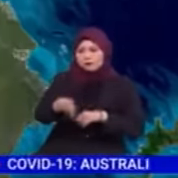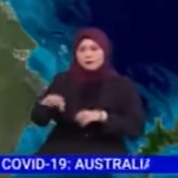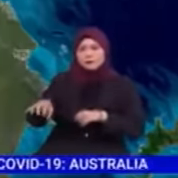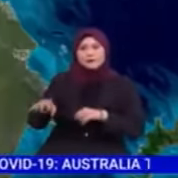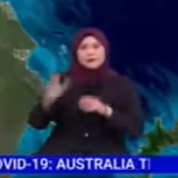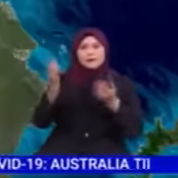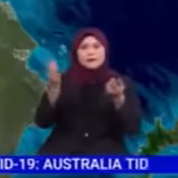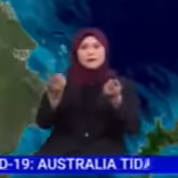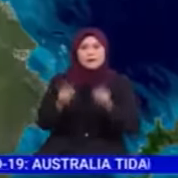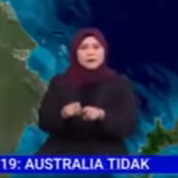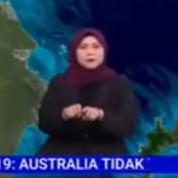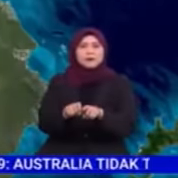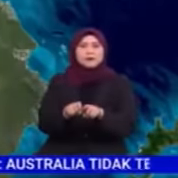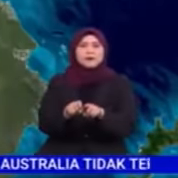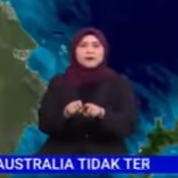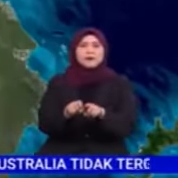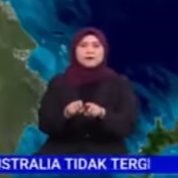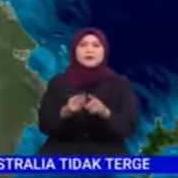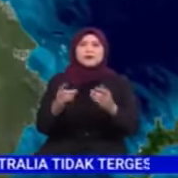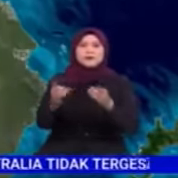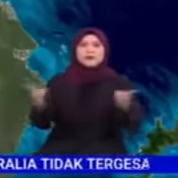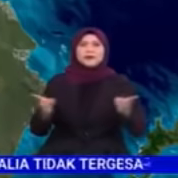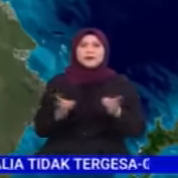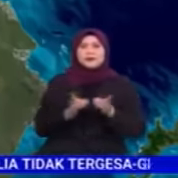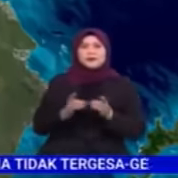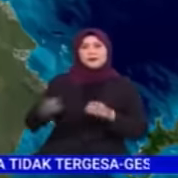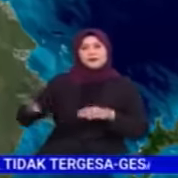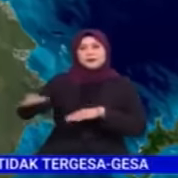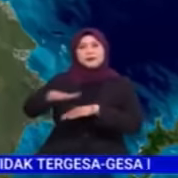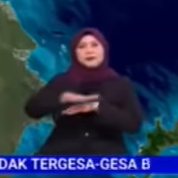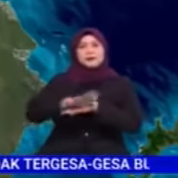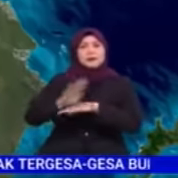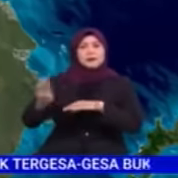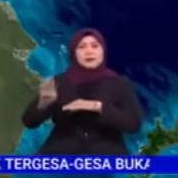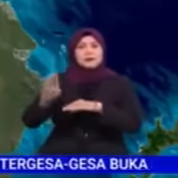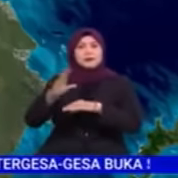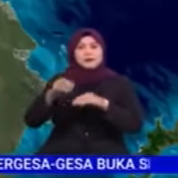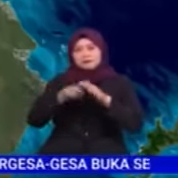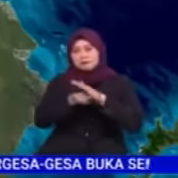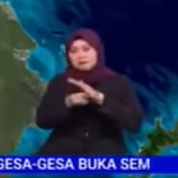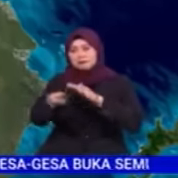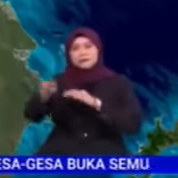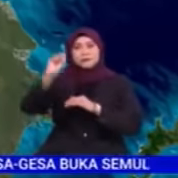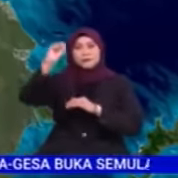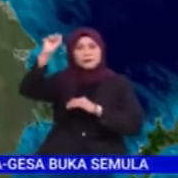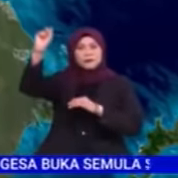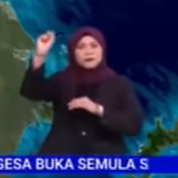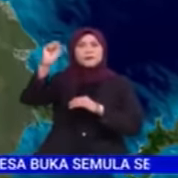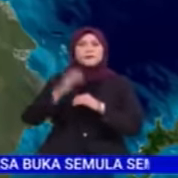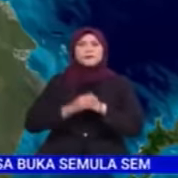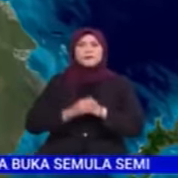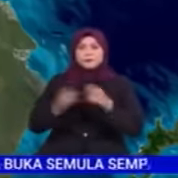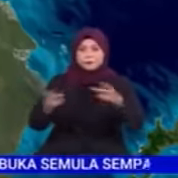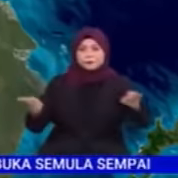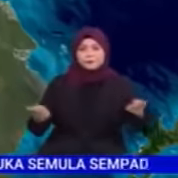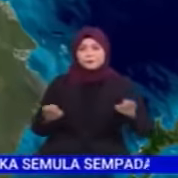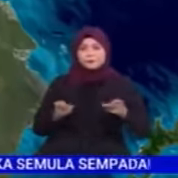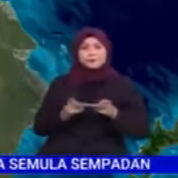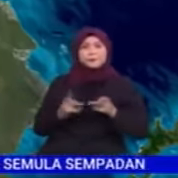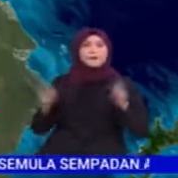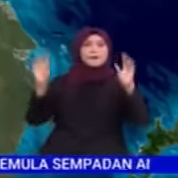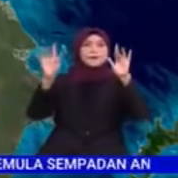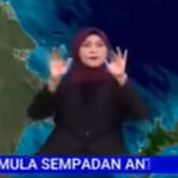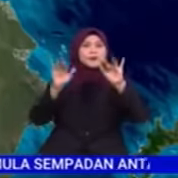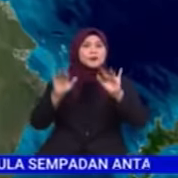kini hanya berlaku melipat kain daerah pantai Parai dan juga pedalaman di negeri Safa boneka Lenovo San Tidak